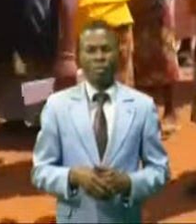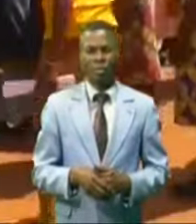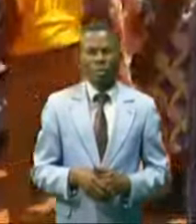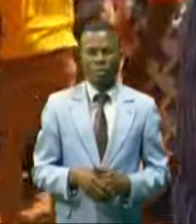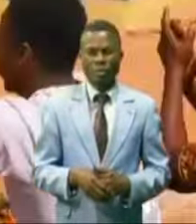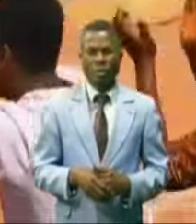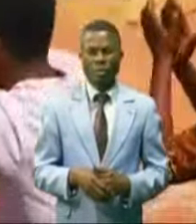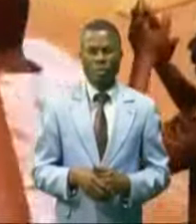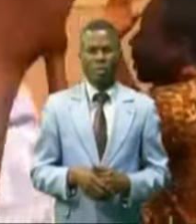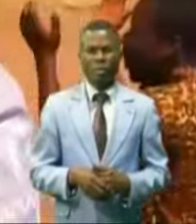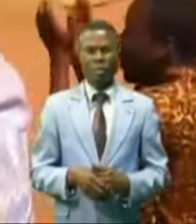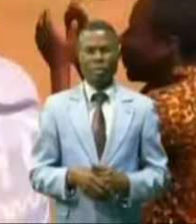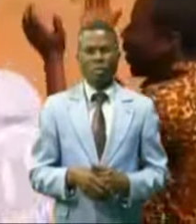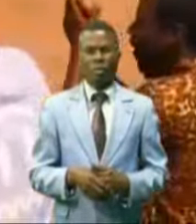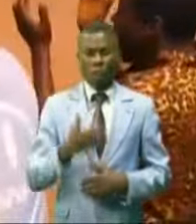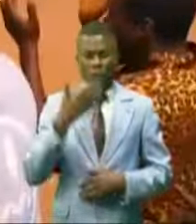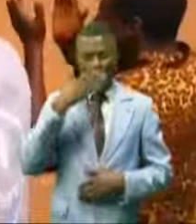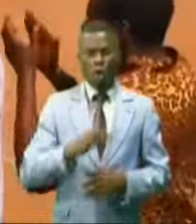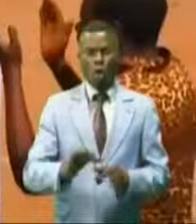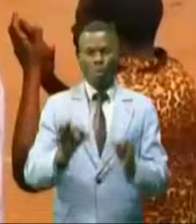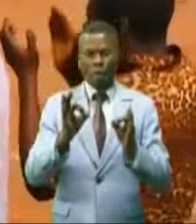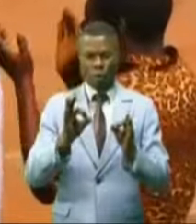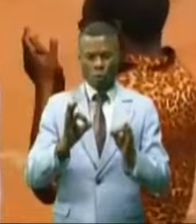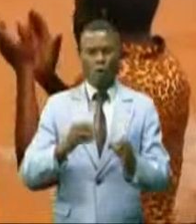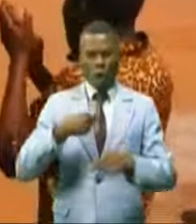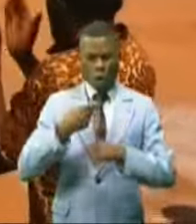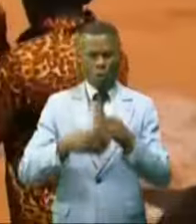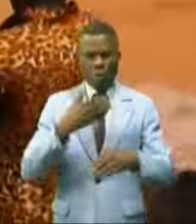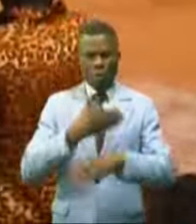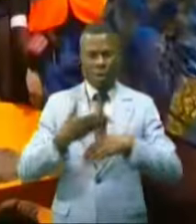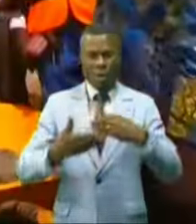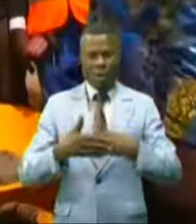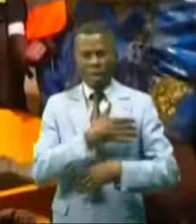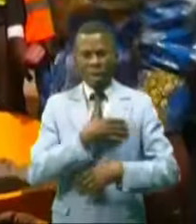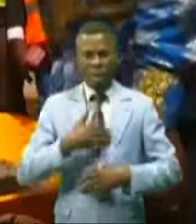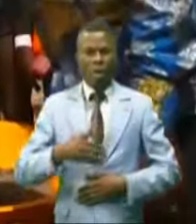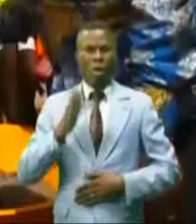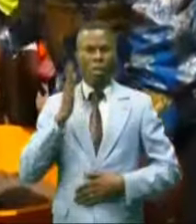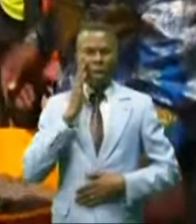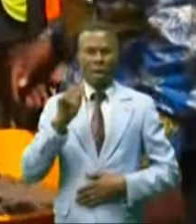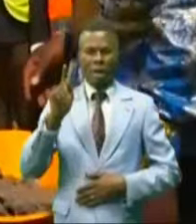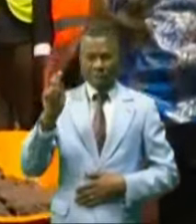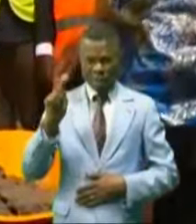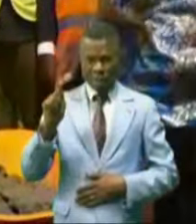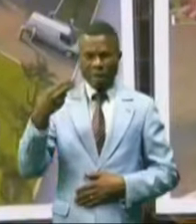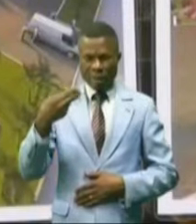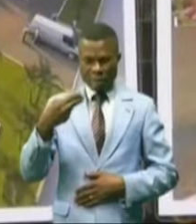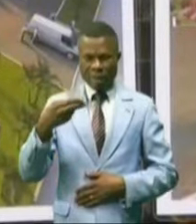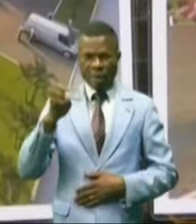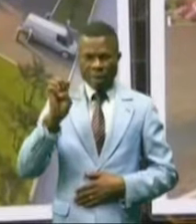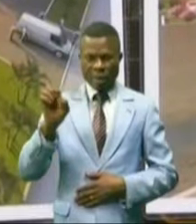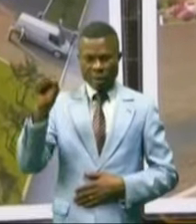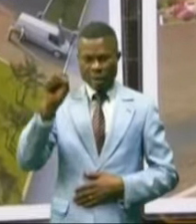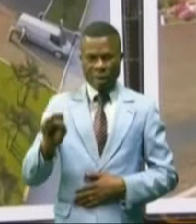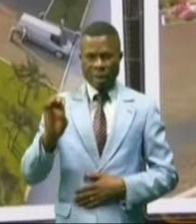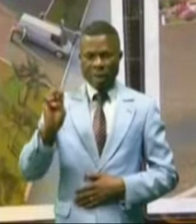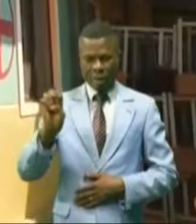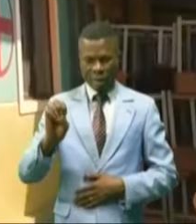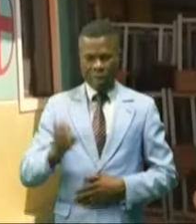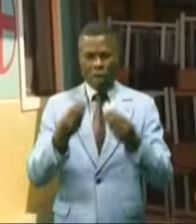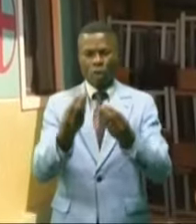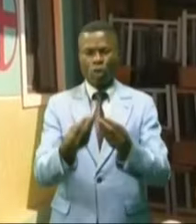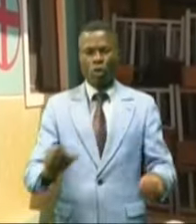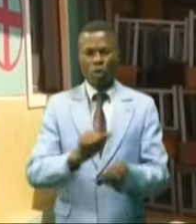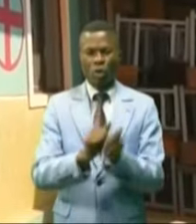La construction des nouveaux centres de santé moderne Marie-Thérèse Masuka pourra résoudre le problème de santé des habitants du